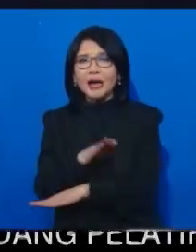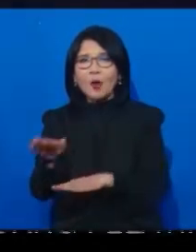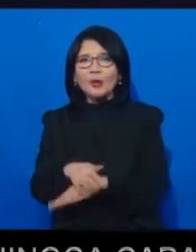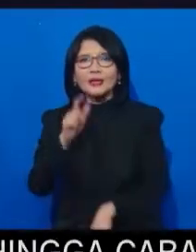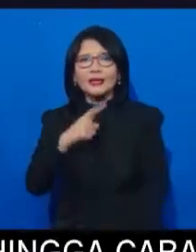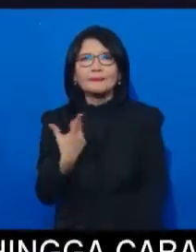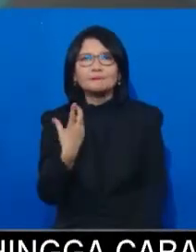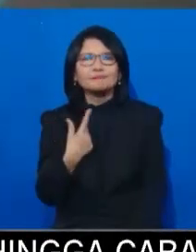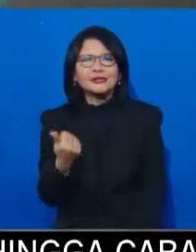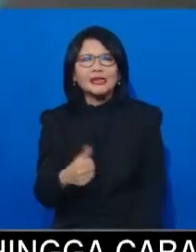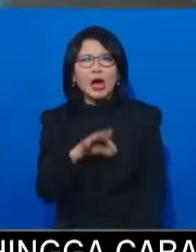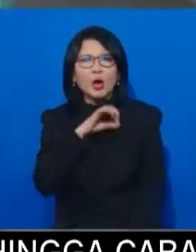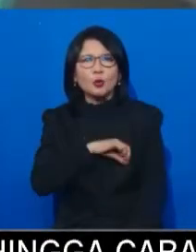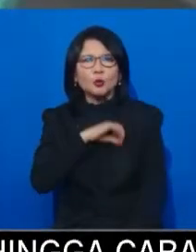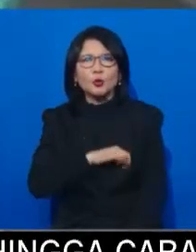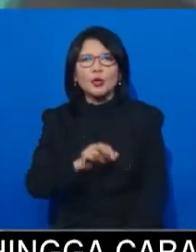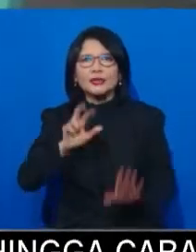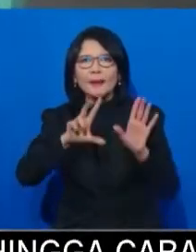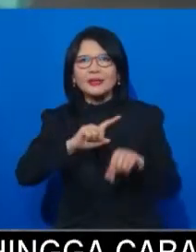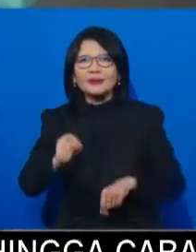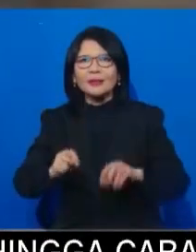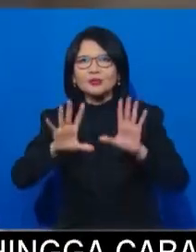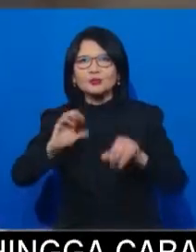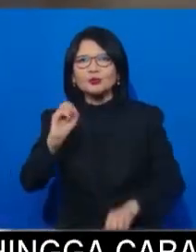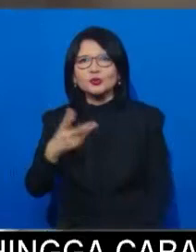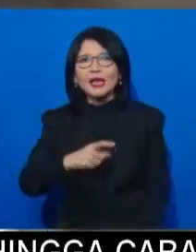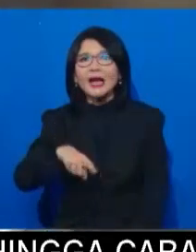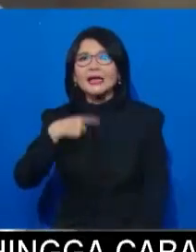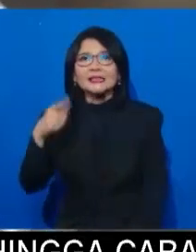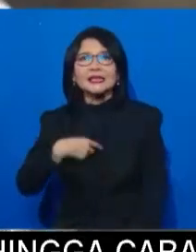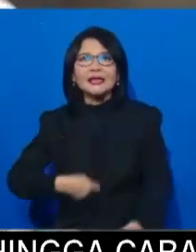meraup laba hingga 8-10 juta rupiah setiap kali panen.